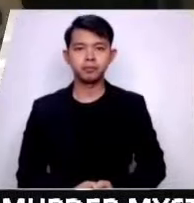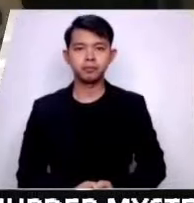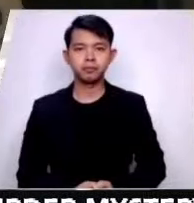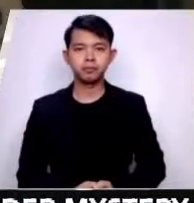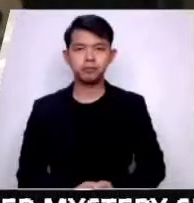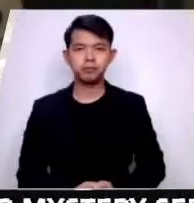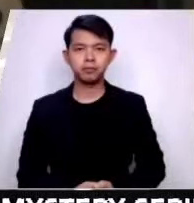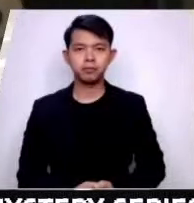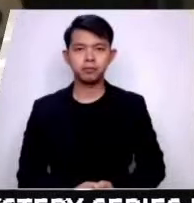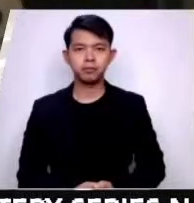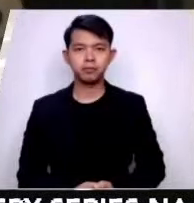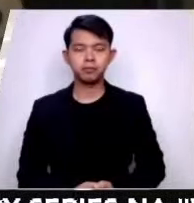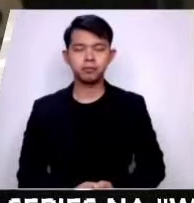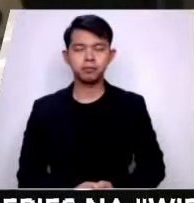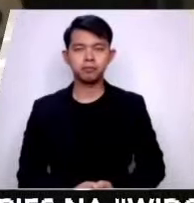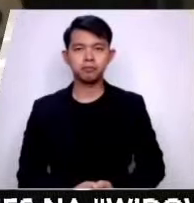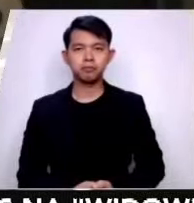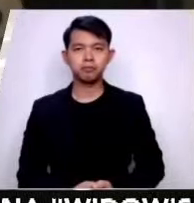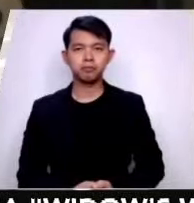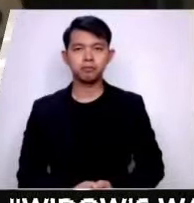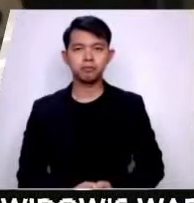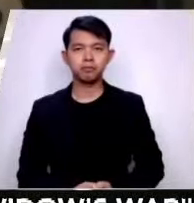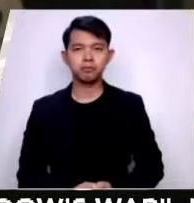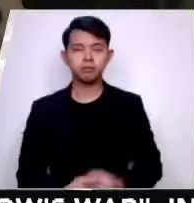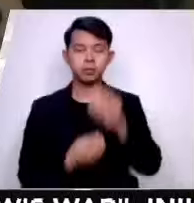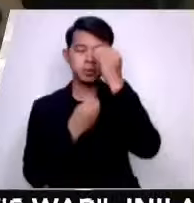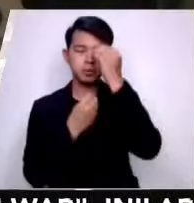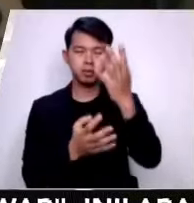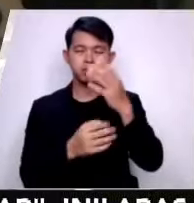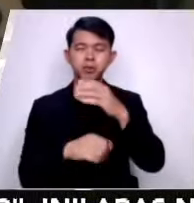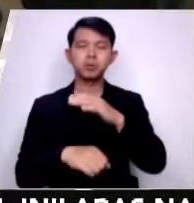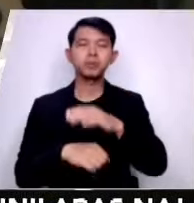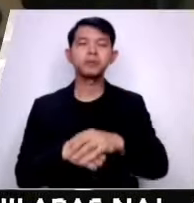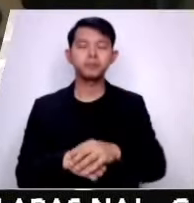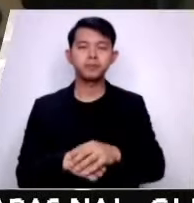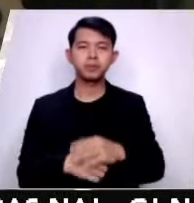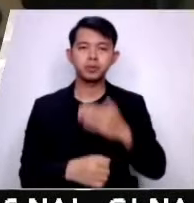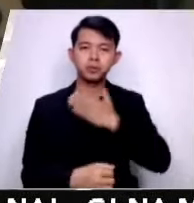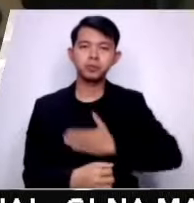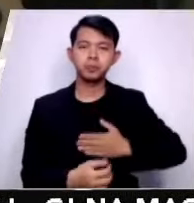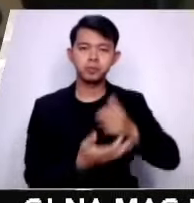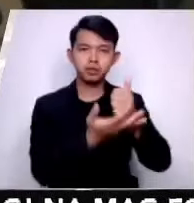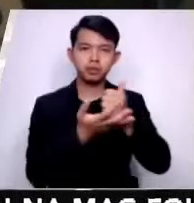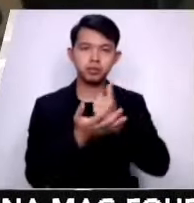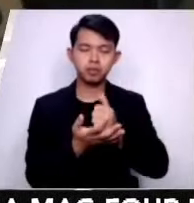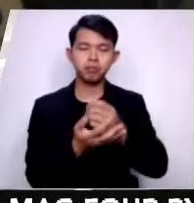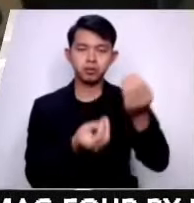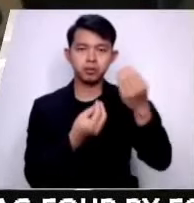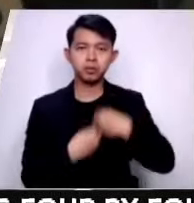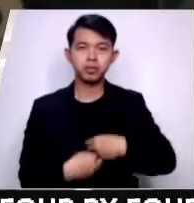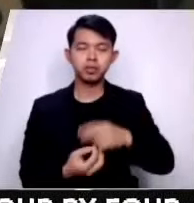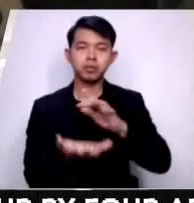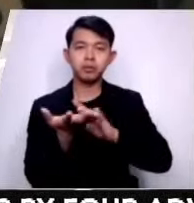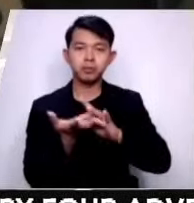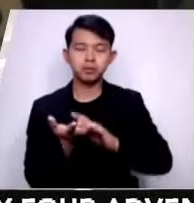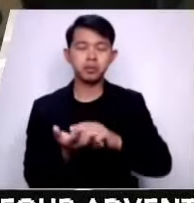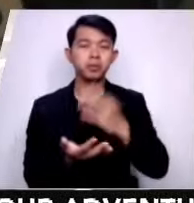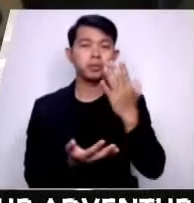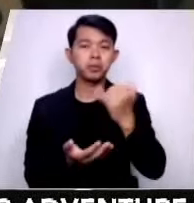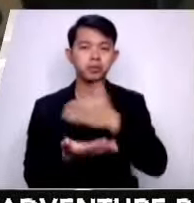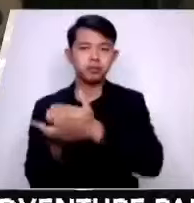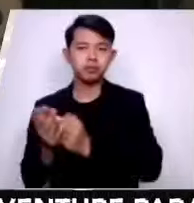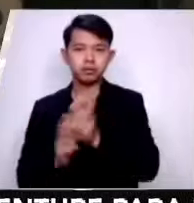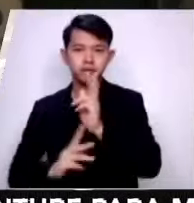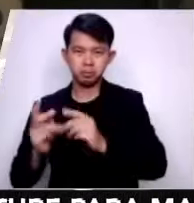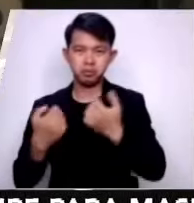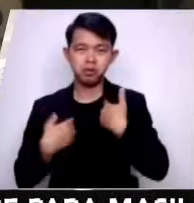Maki, panawagan ngayon ang mga evacuees ang gamot, lalo pat ang ilan sa kanila ay may iniindang karamdaman. Anumang